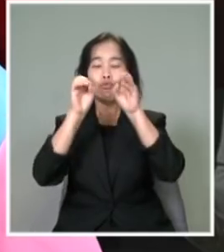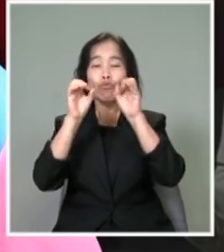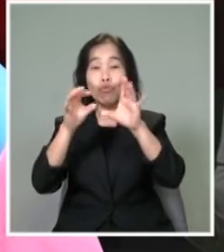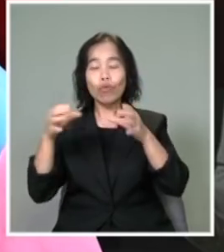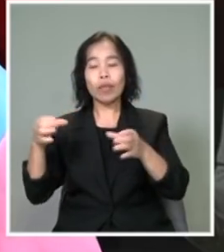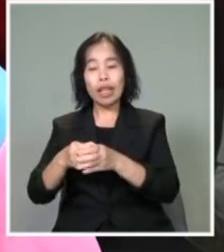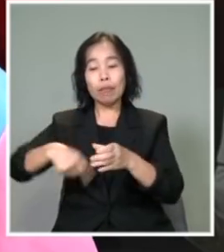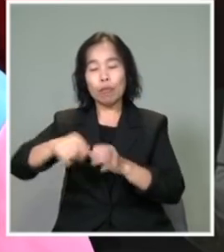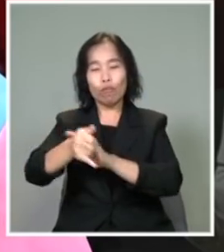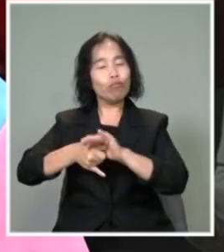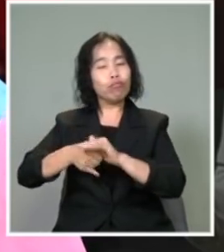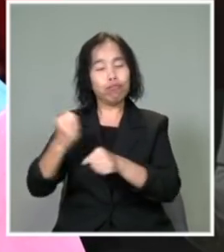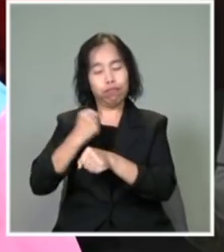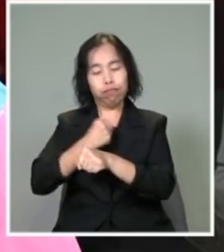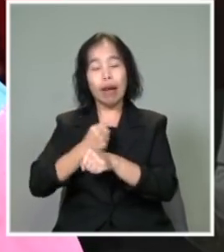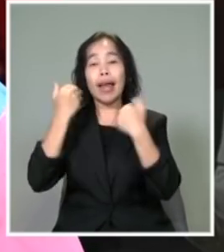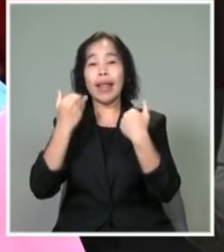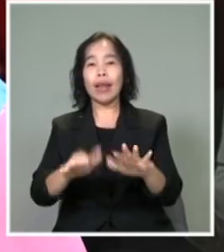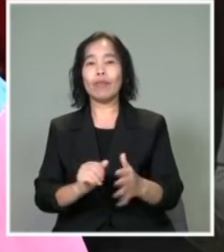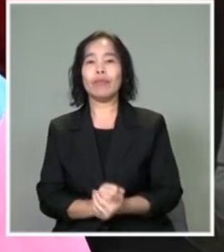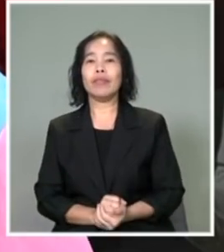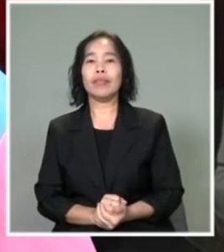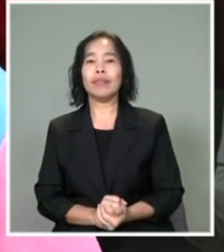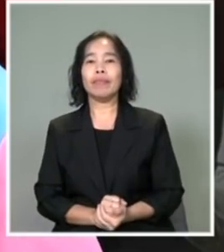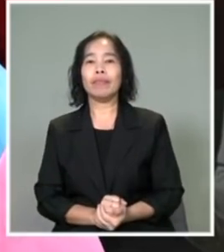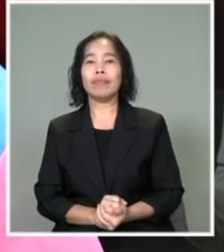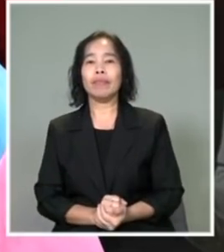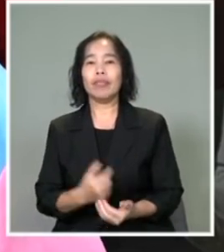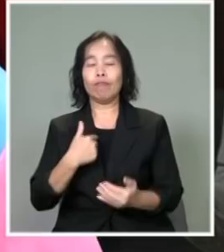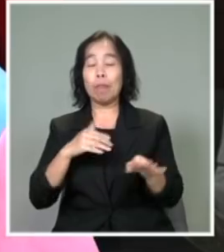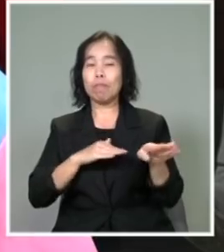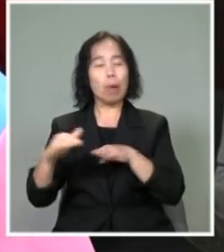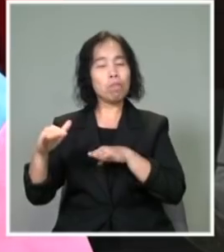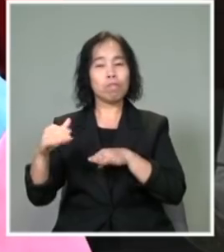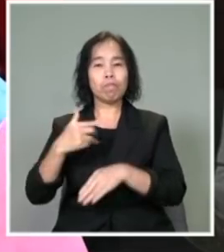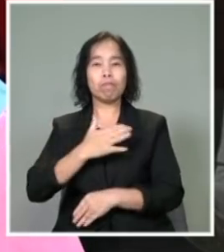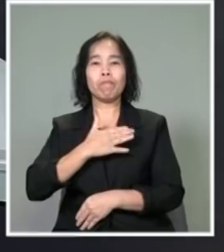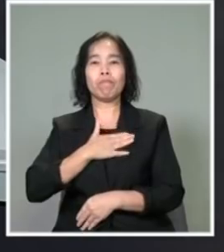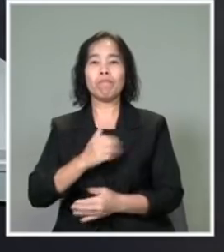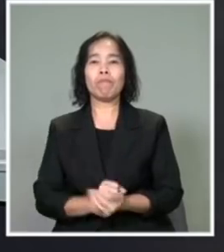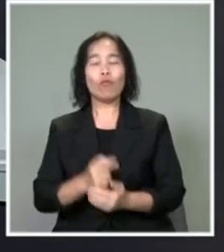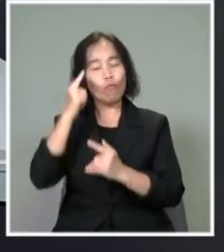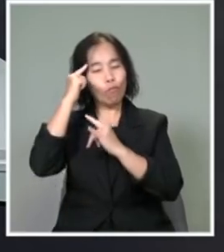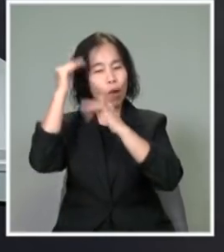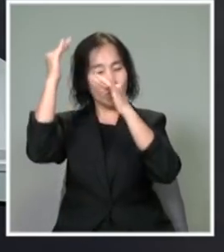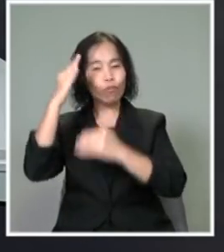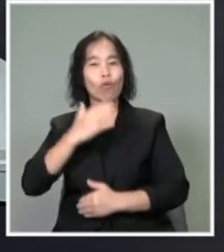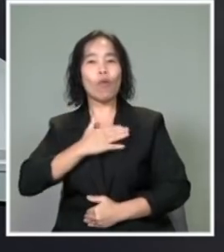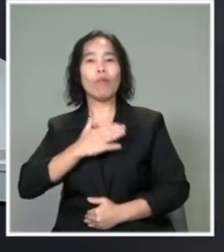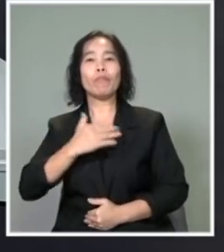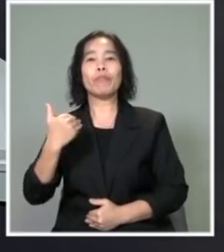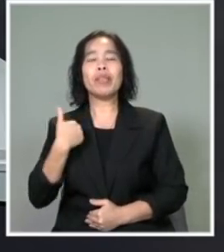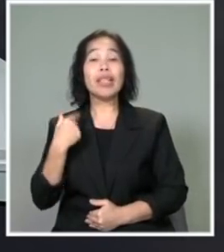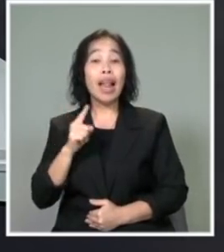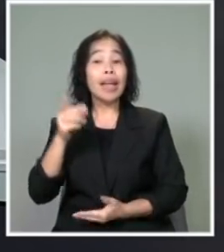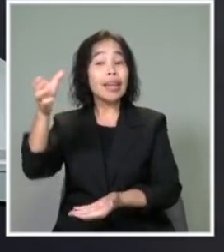ได้เก็บตัวฝึกซ้อมมาอย่างดีครับ ครับ แล้วก็รายการนี้เราก็ตั้งความหวังไว้สูง ฮะความหวังไว้สูงที่ว่าไว้นี่มันแช